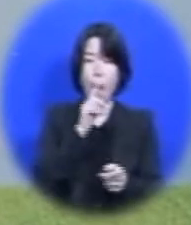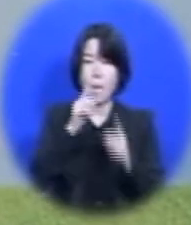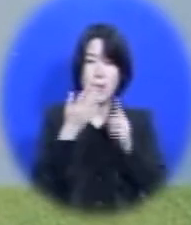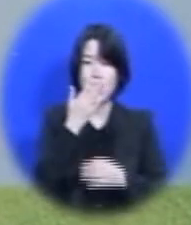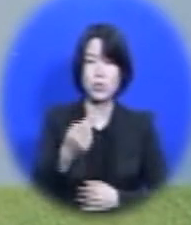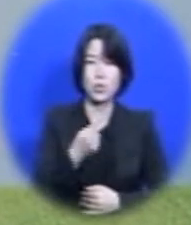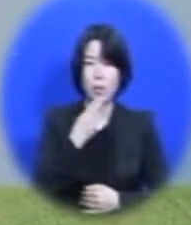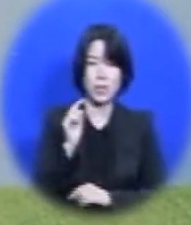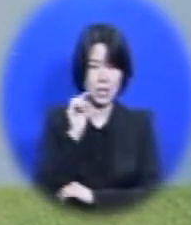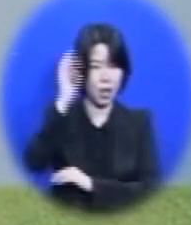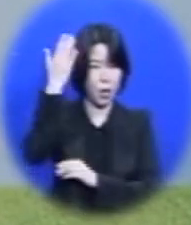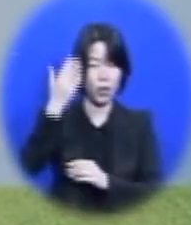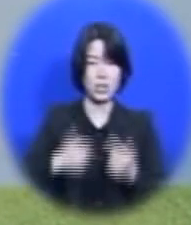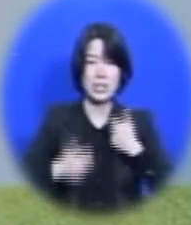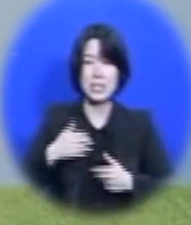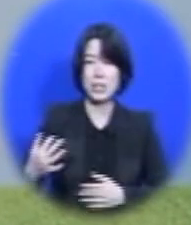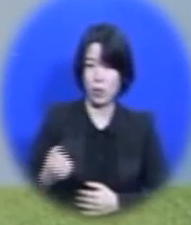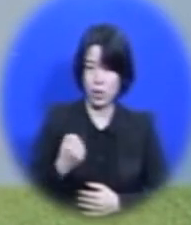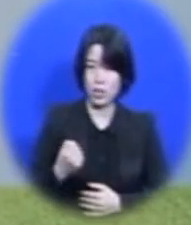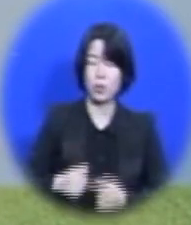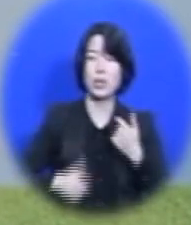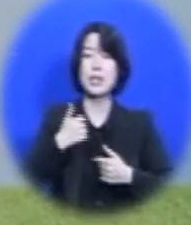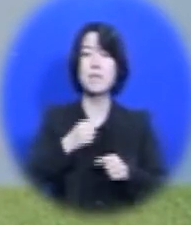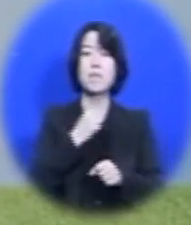없는 영광스러운 즐거움으로 기뻐한다면